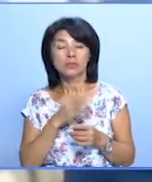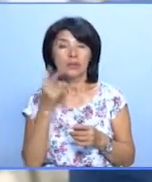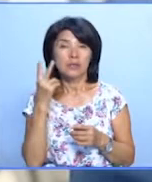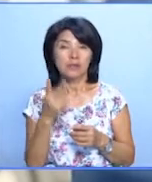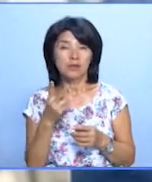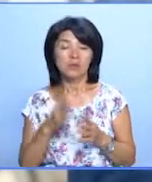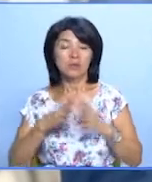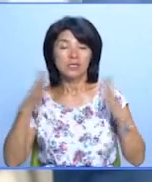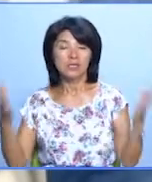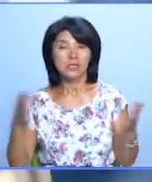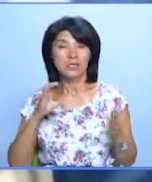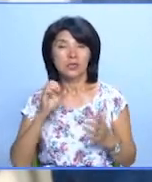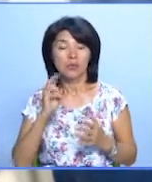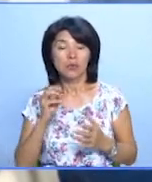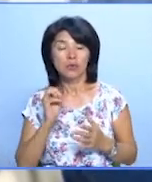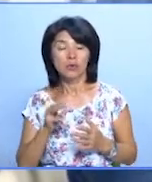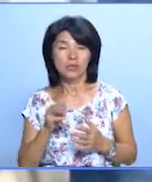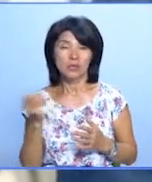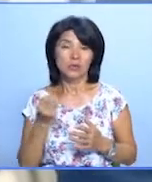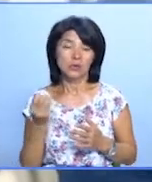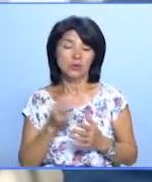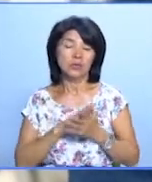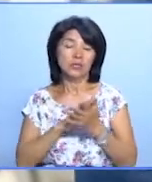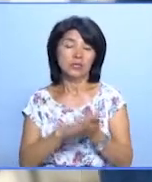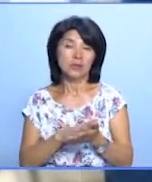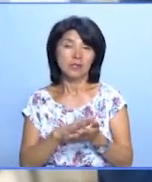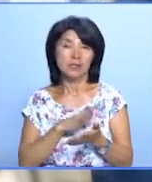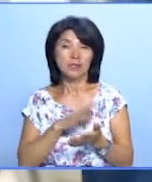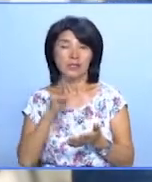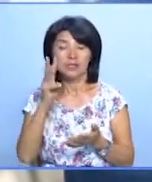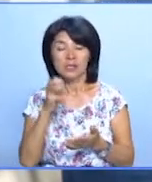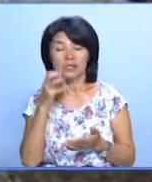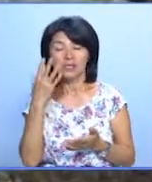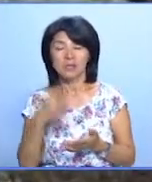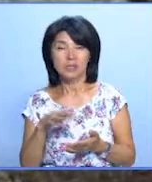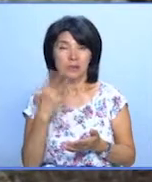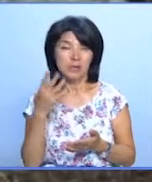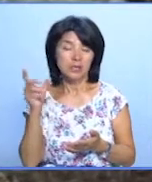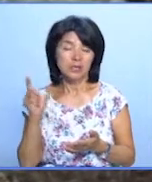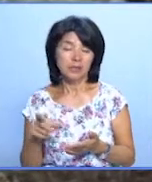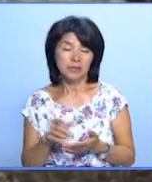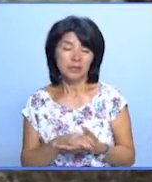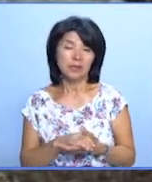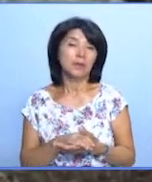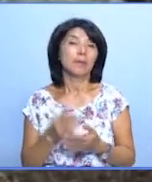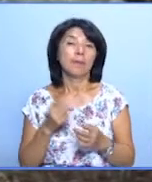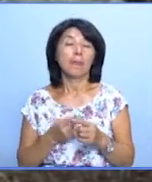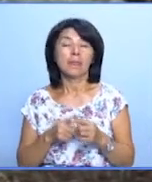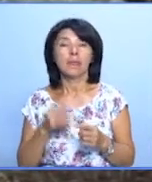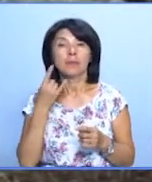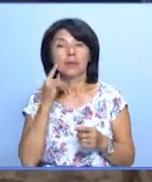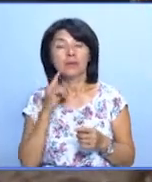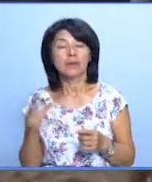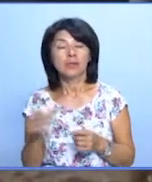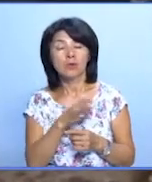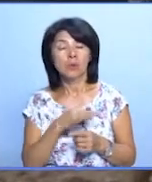тапсырыс берілді. Одан басқа өтініш берген кісілердің саны 355 кісі болды. Ал жалпы Павлодар облысы бойынша 22